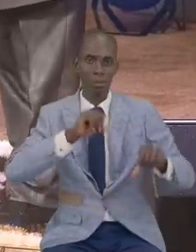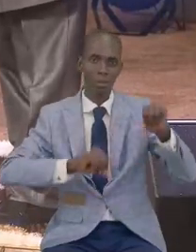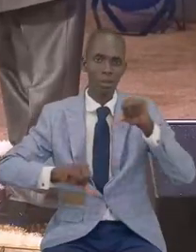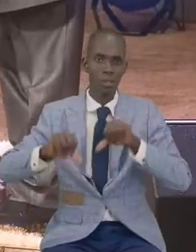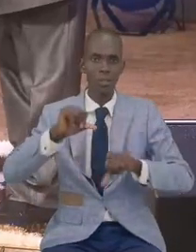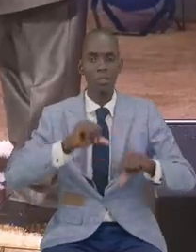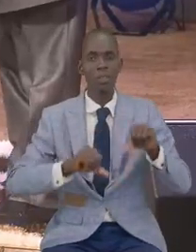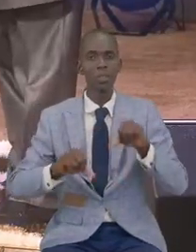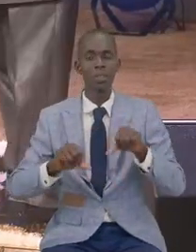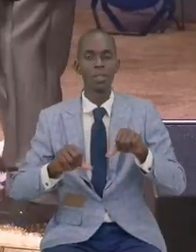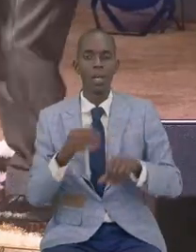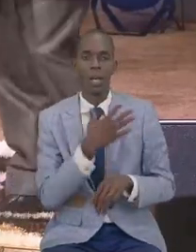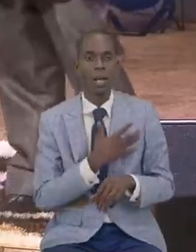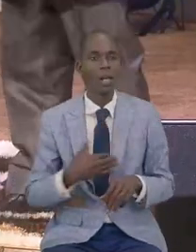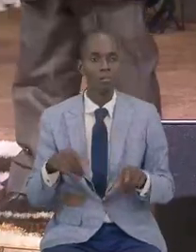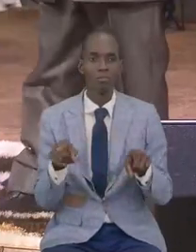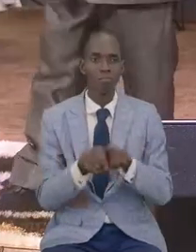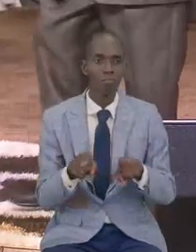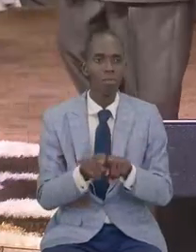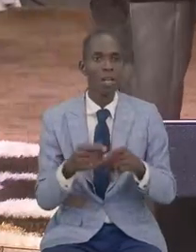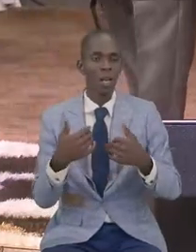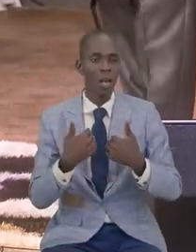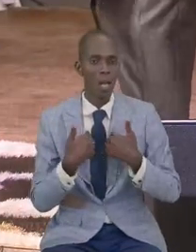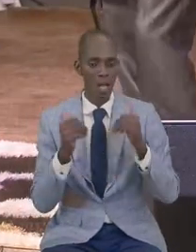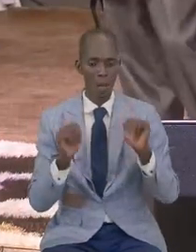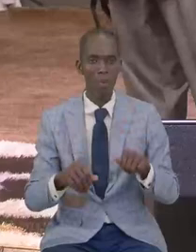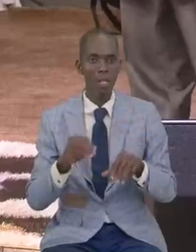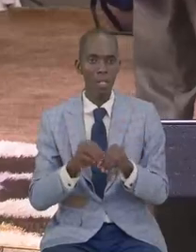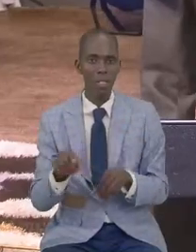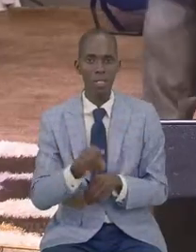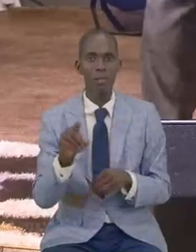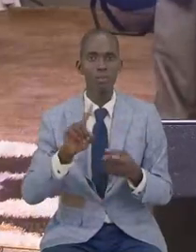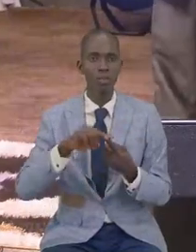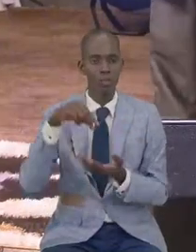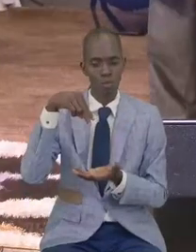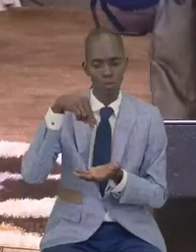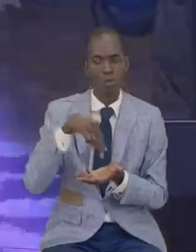capables de servir dans le palais du roi,